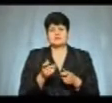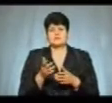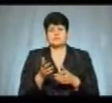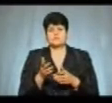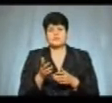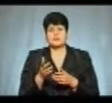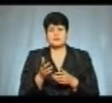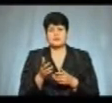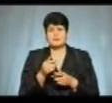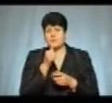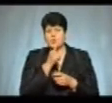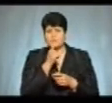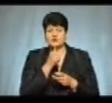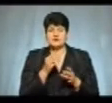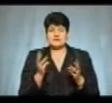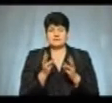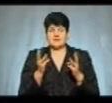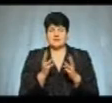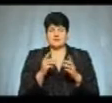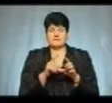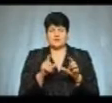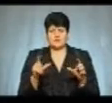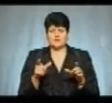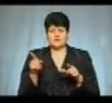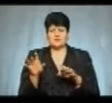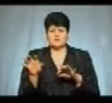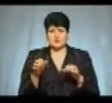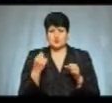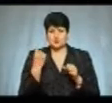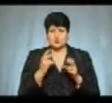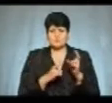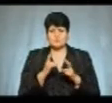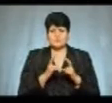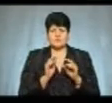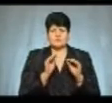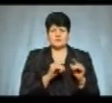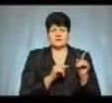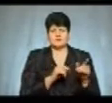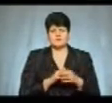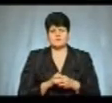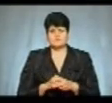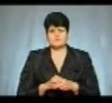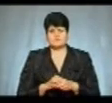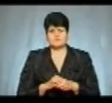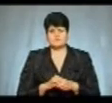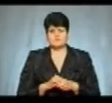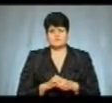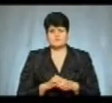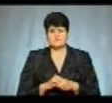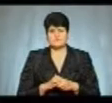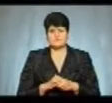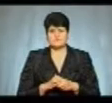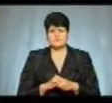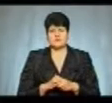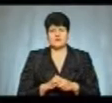який я говорив, що цей котел демонтовувався з одного підприємства, мав монтуватися там. Ми